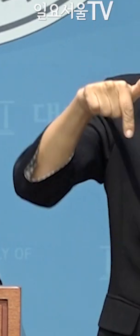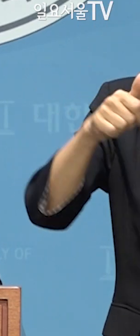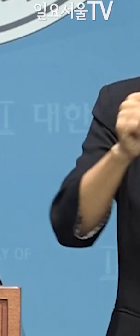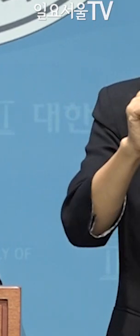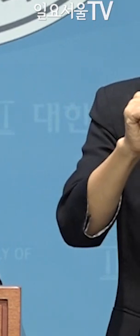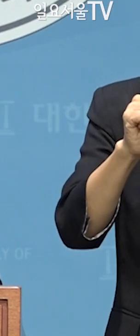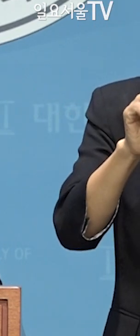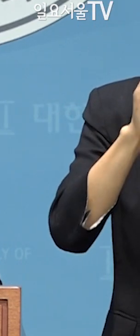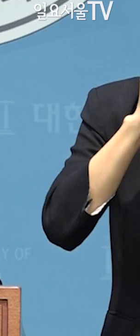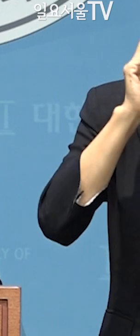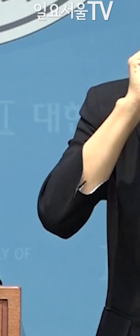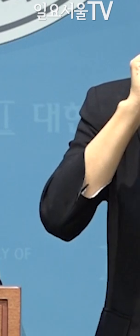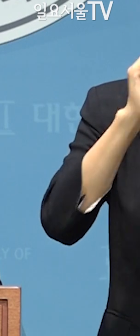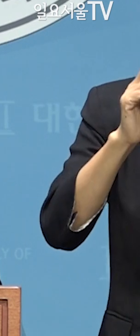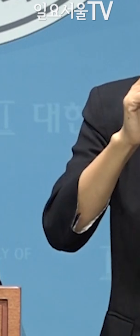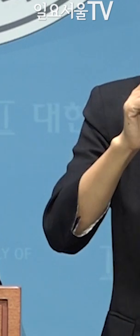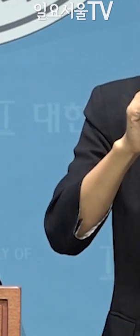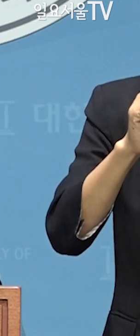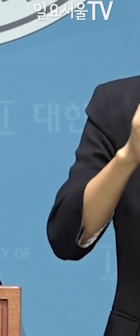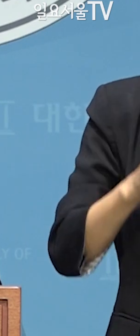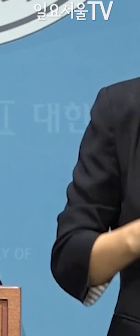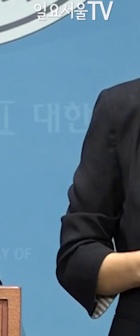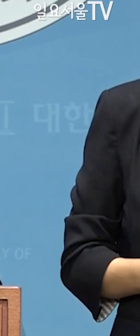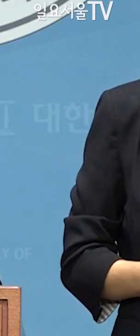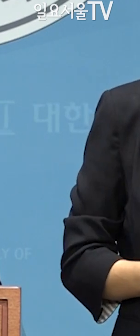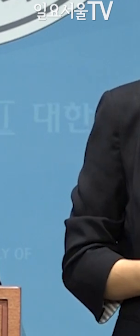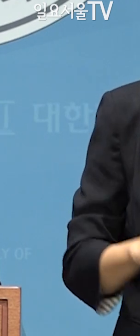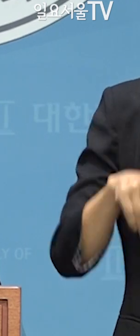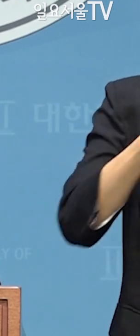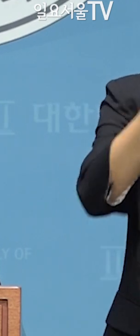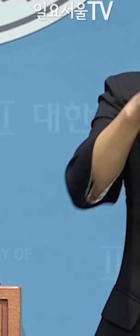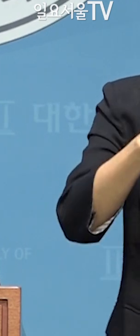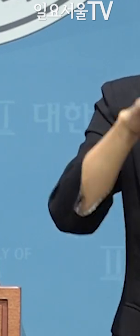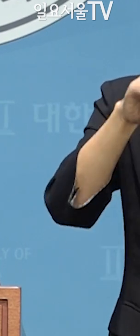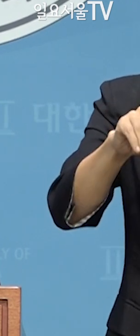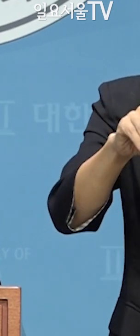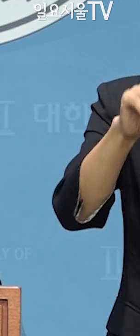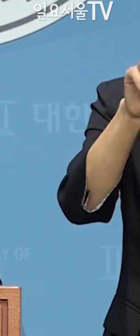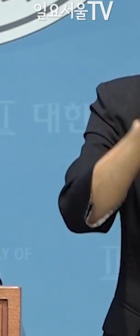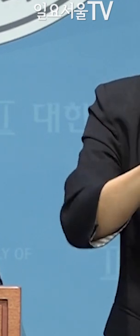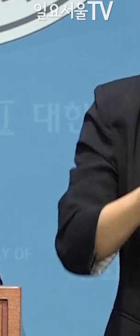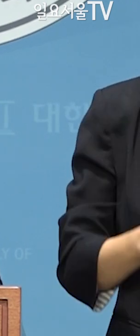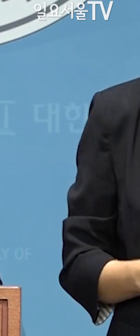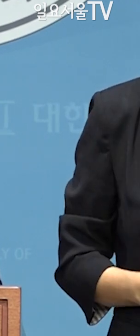스기 브레이크가 발동 거래가 일시 중단되기도 했습니다